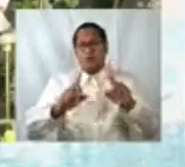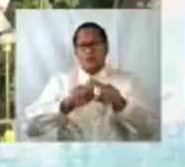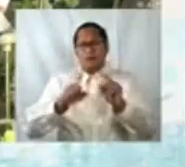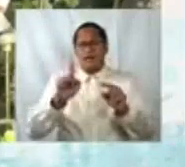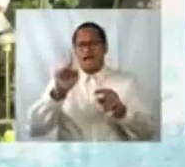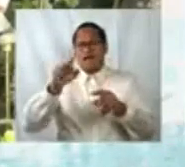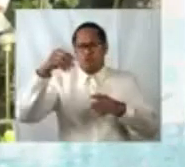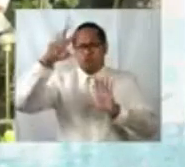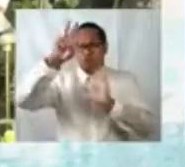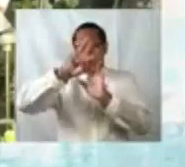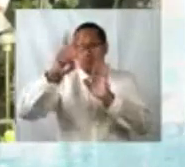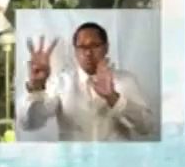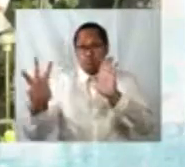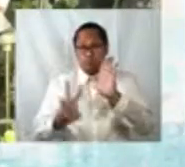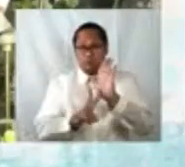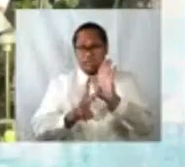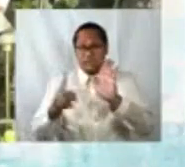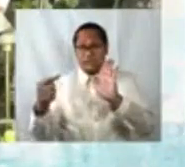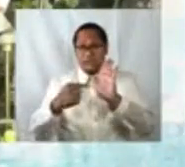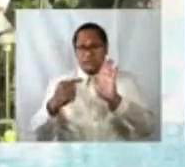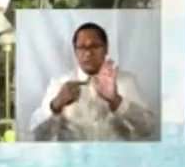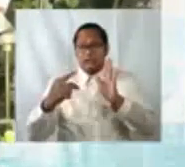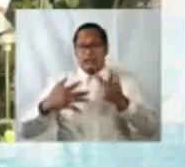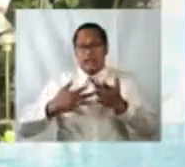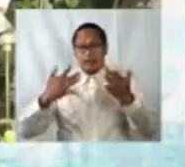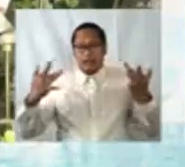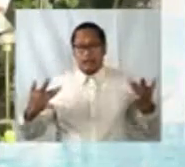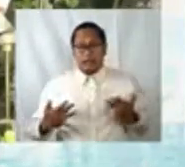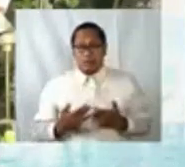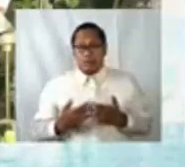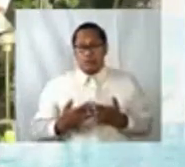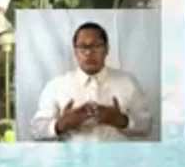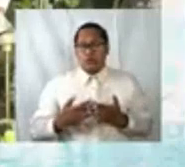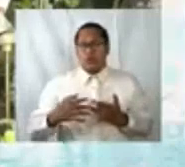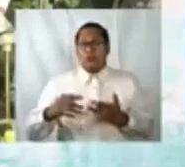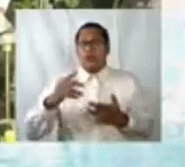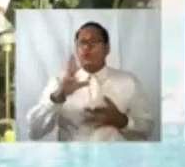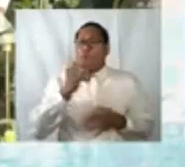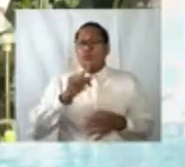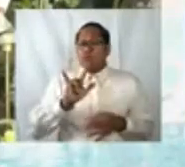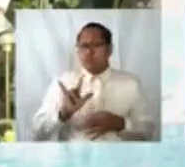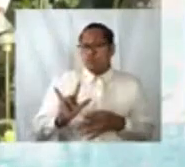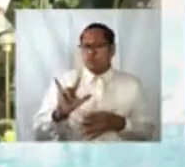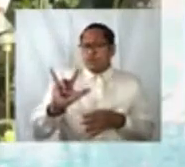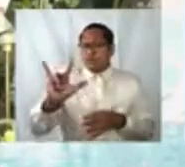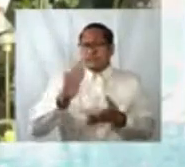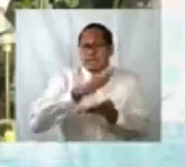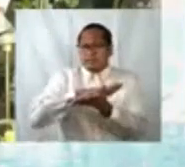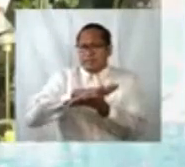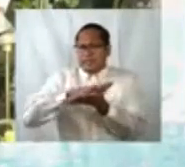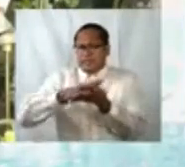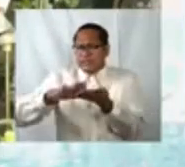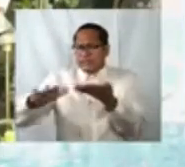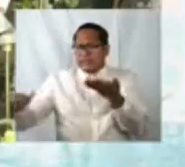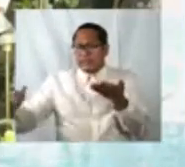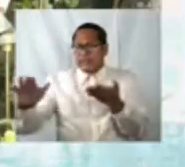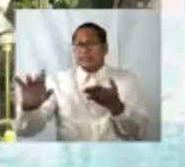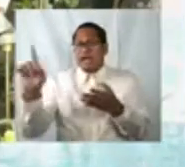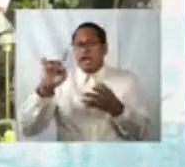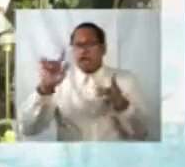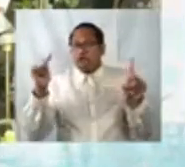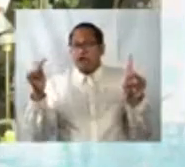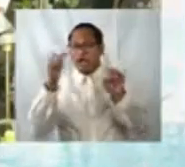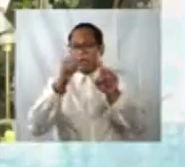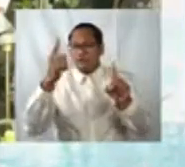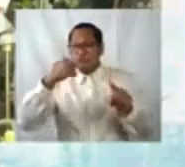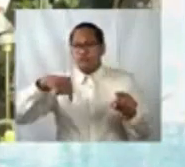kalooban ng puso na umiibig at malinis ang hangarin para sa